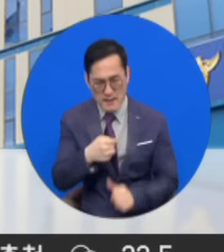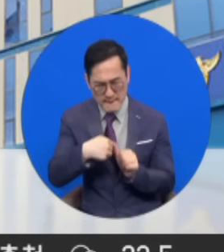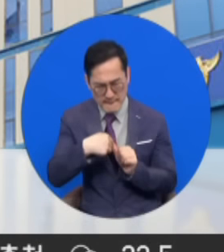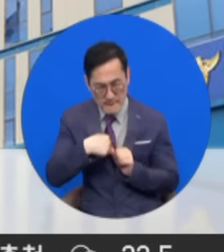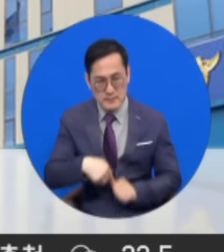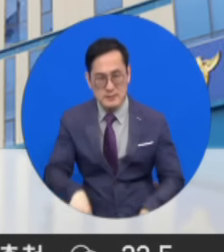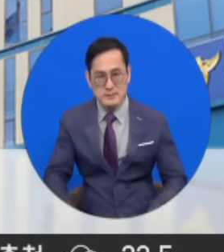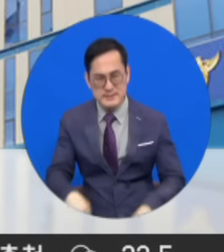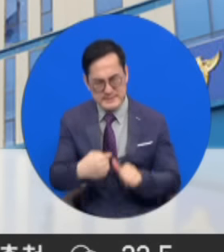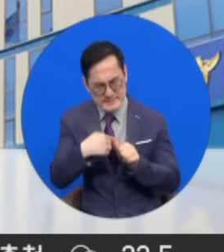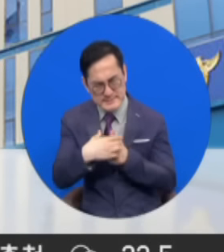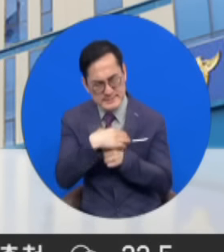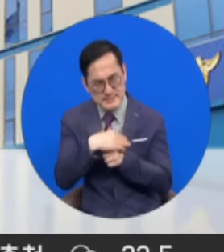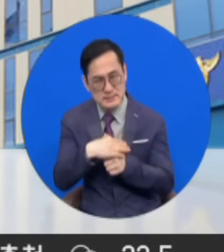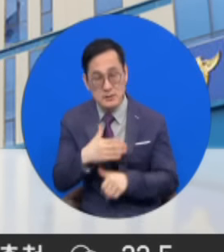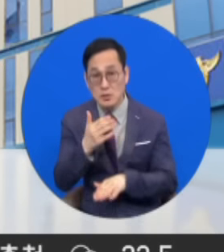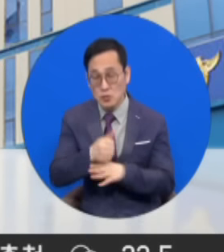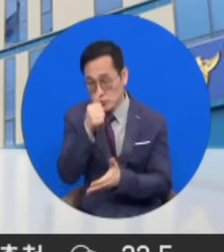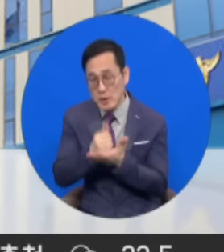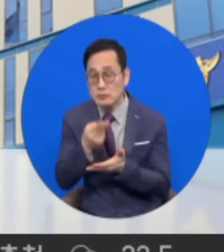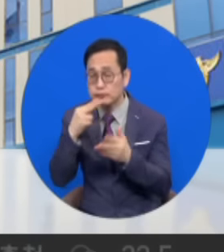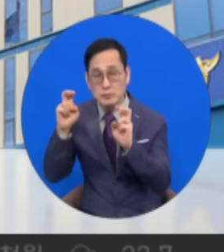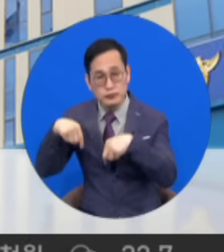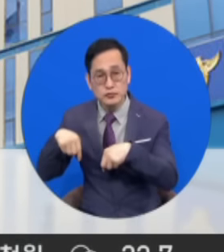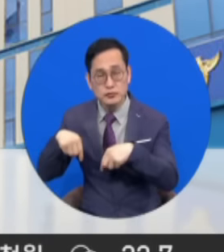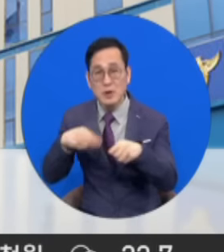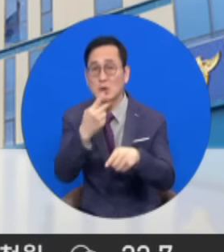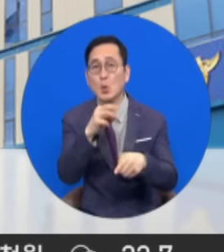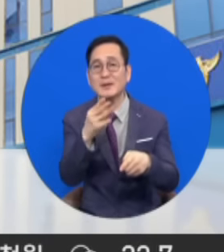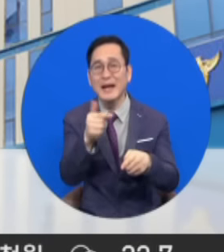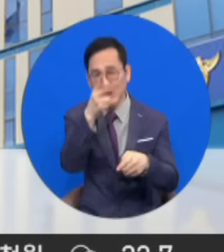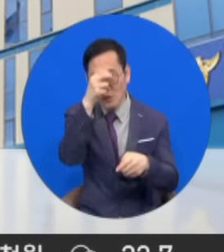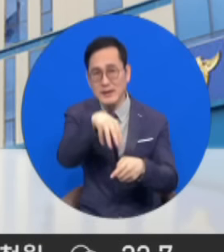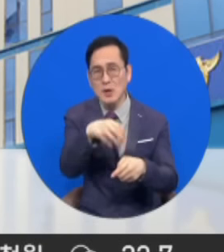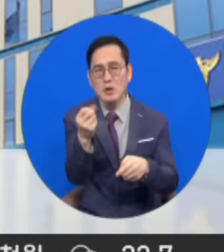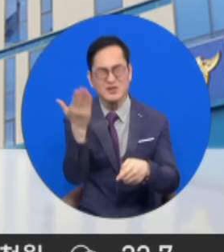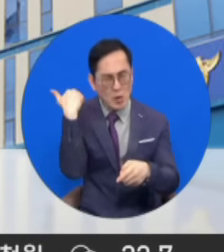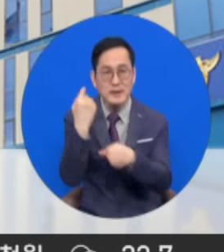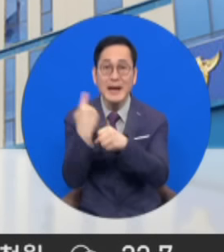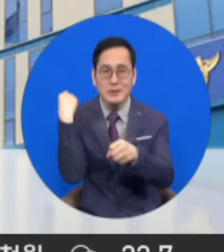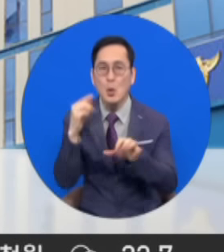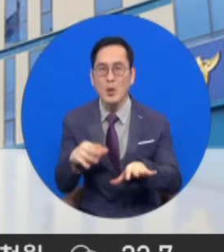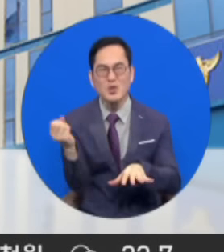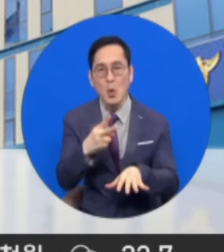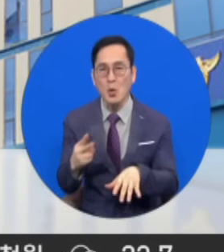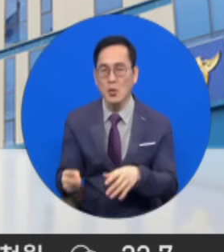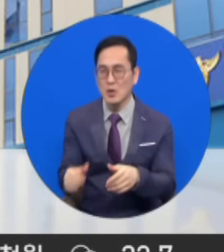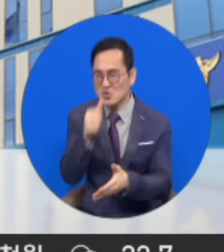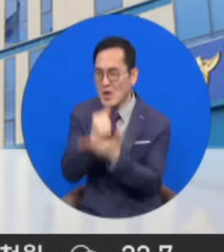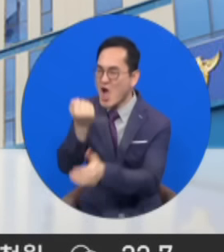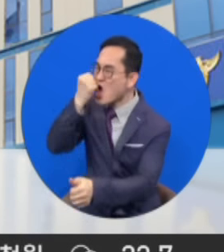수치심 발언. 이후 우리 아들은 무혐의를 받았다. 동탄경찰서에 이런 일이 또 있었다라는 주장도 제기됐습니다.